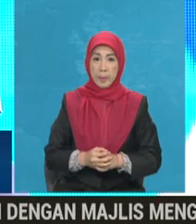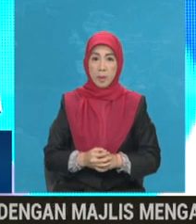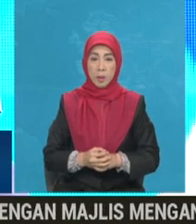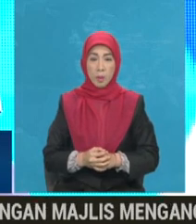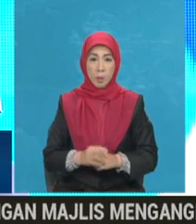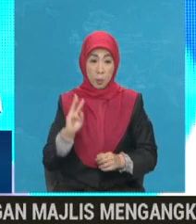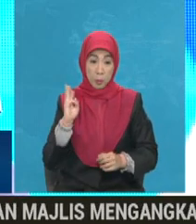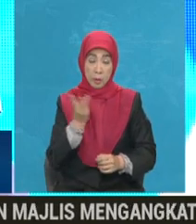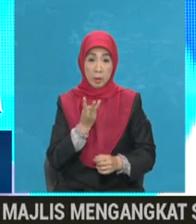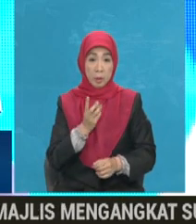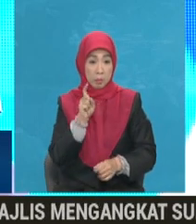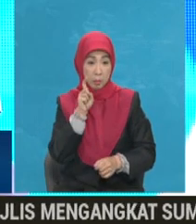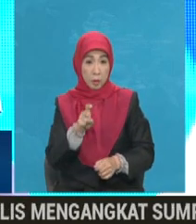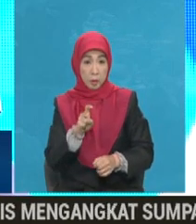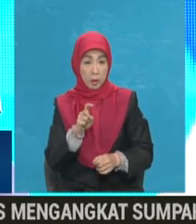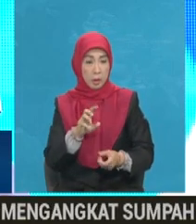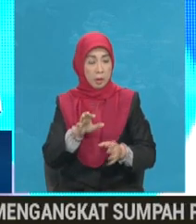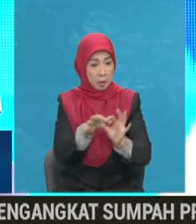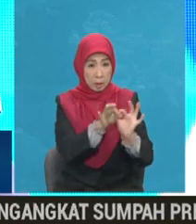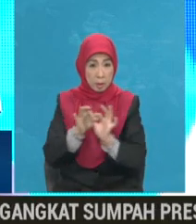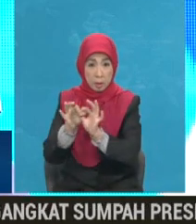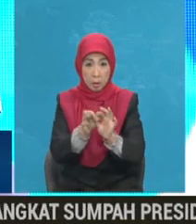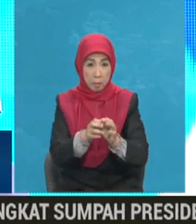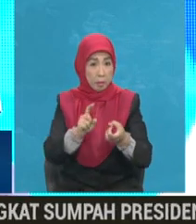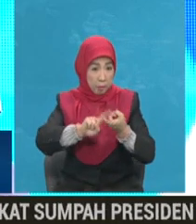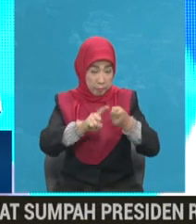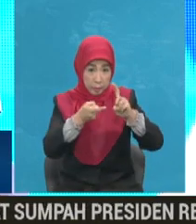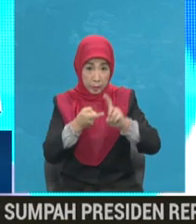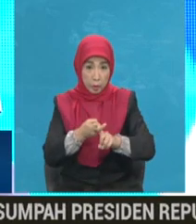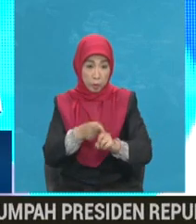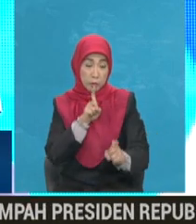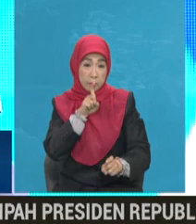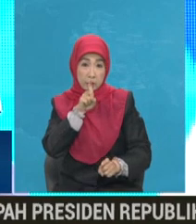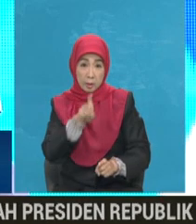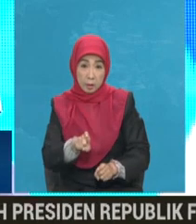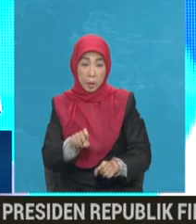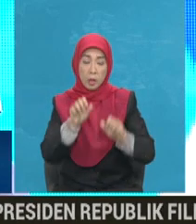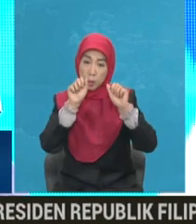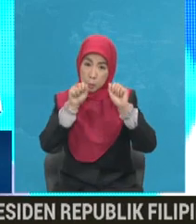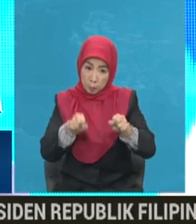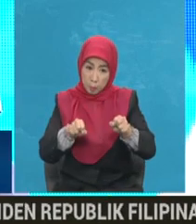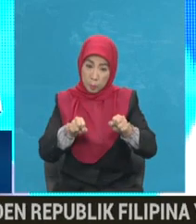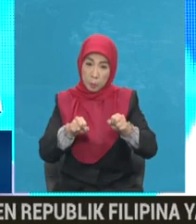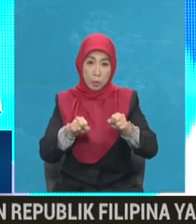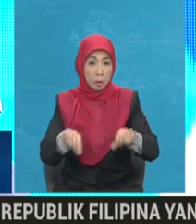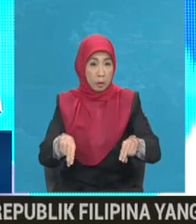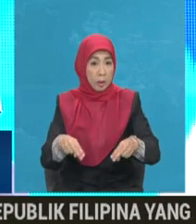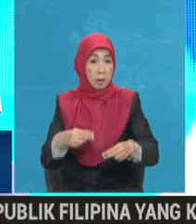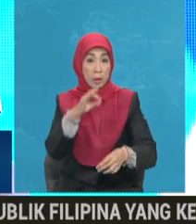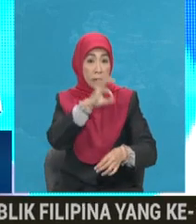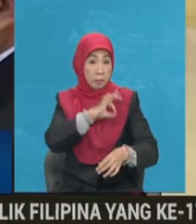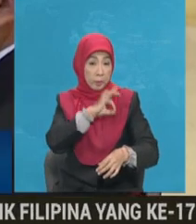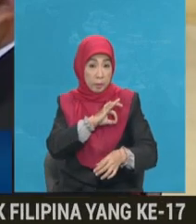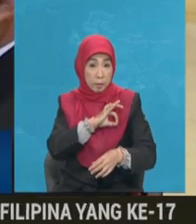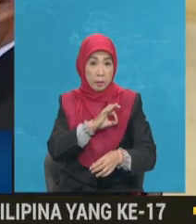Hai we need to work closely with our partners both Indonesian and beyond 20 that we are able to continue Living on a